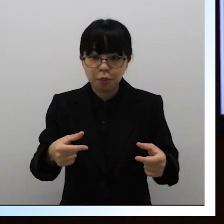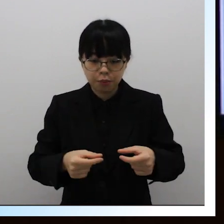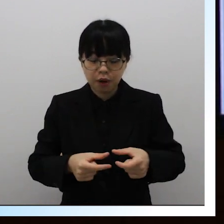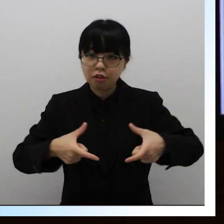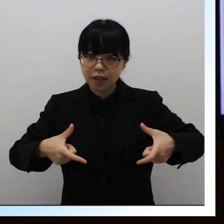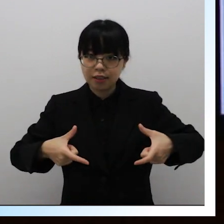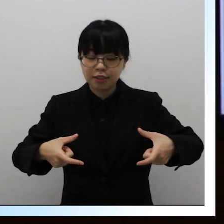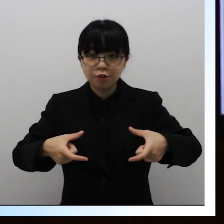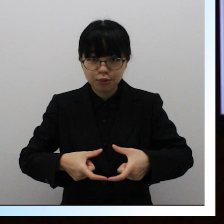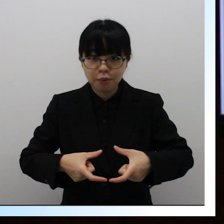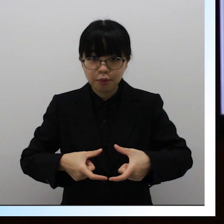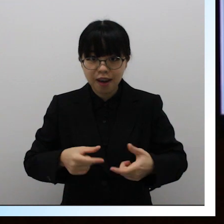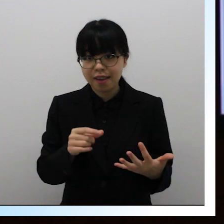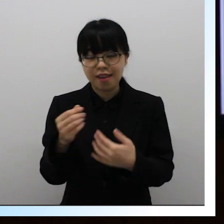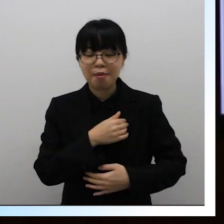行います。